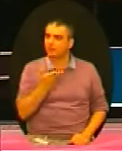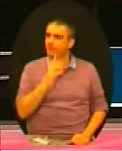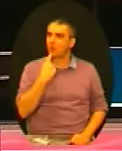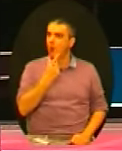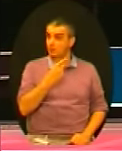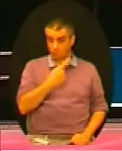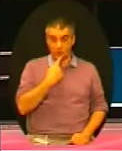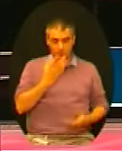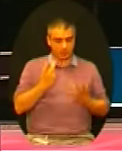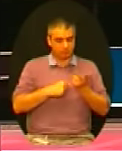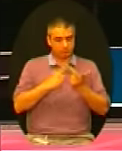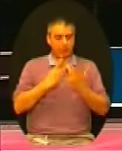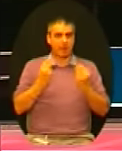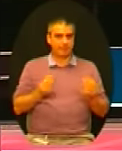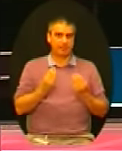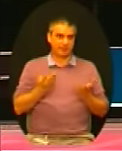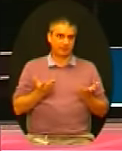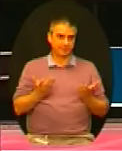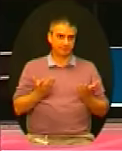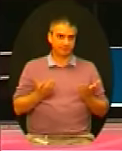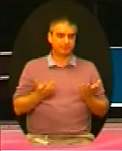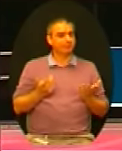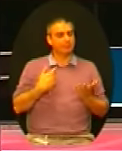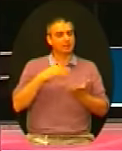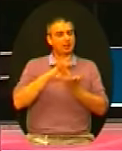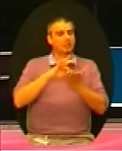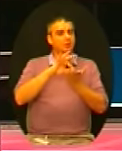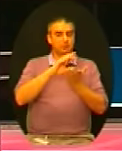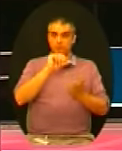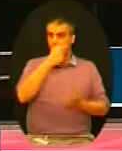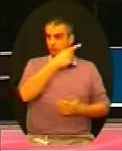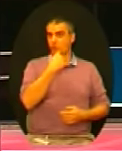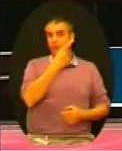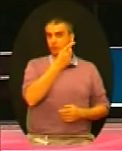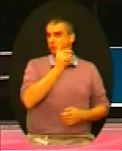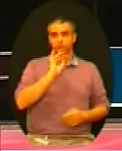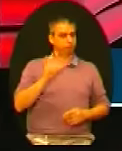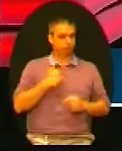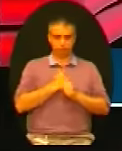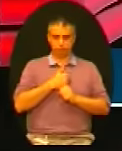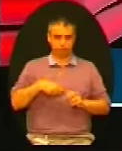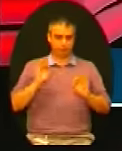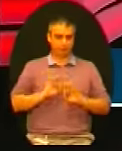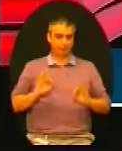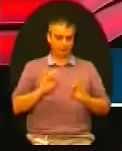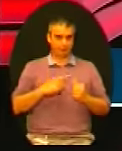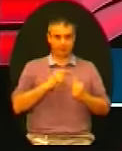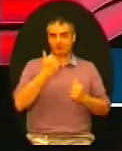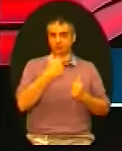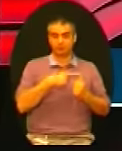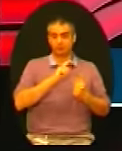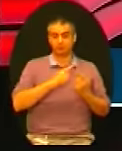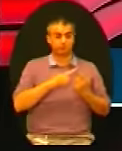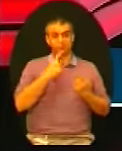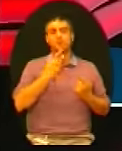שהוא אמר. הוא אמר שורה של דברים, אני ככה בנקודות. קודם כל, הוא אמר שהוא כופר בהרשעה שלו. זה דבר ראשון. דבר